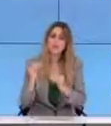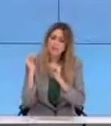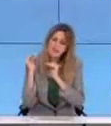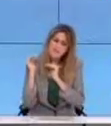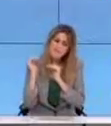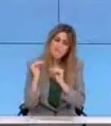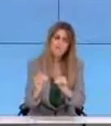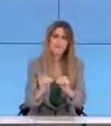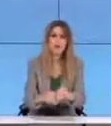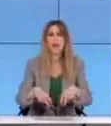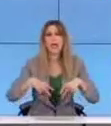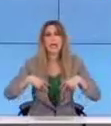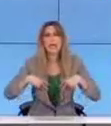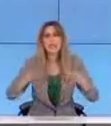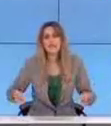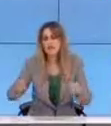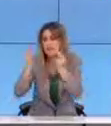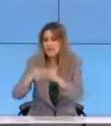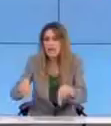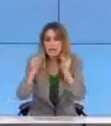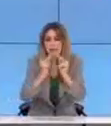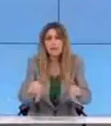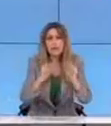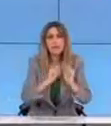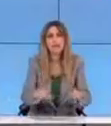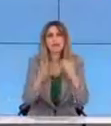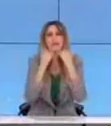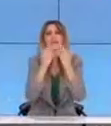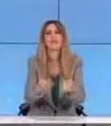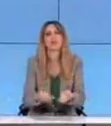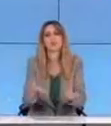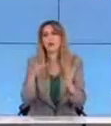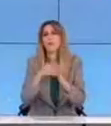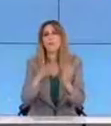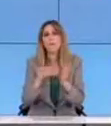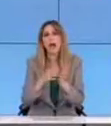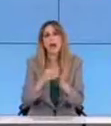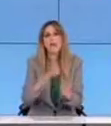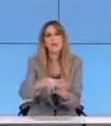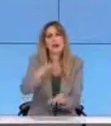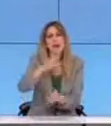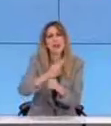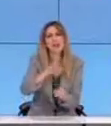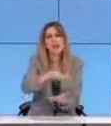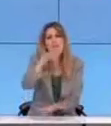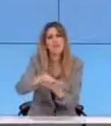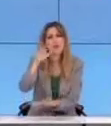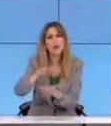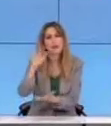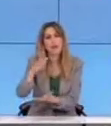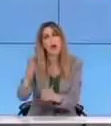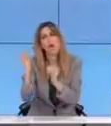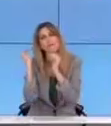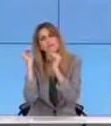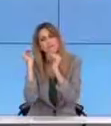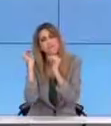της πολιτείας να επιλύσει στοιχειώδη γραφειοκρατικά και τεχνικά ζητήματα που θα διευκόλυναν τη ζωή σας και τη δουλειά σας. Θέλω